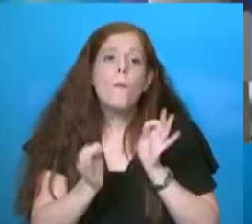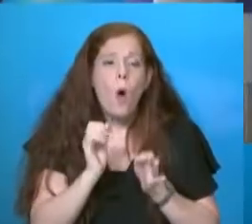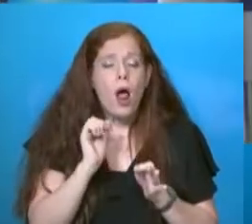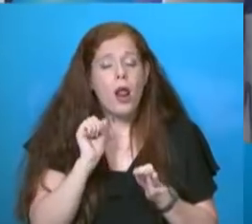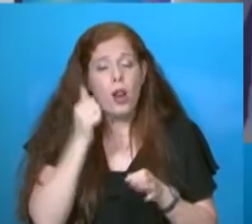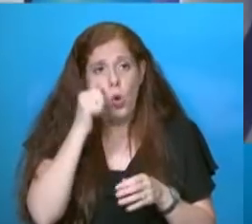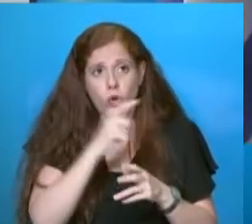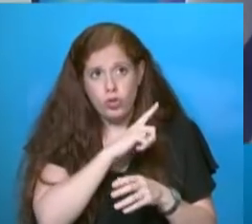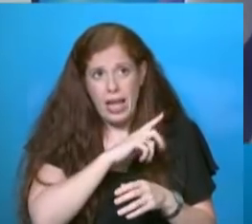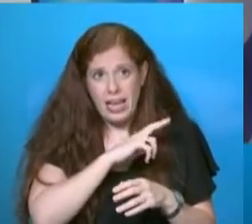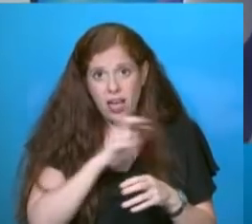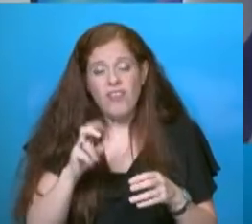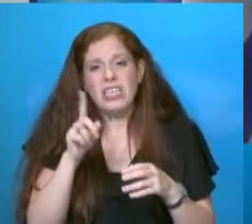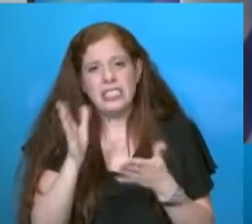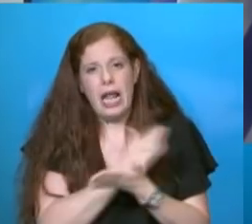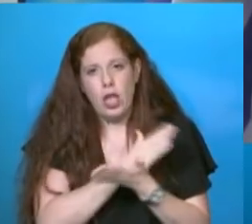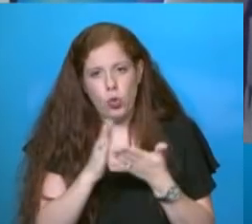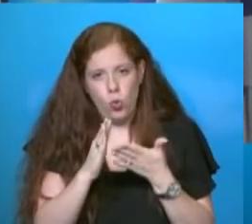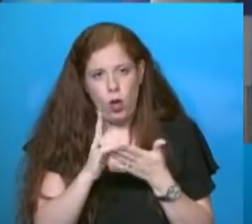פיתוריו. תני לי רבע שעה,